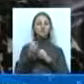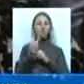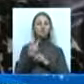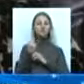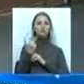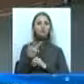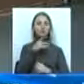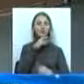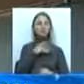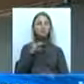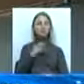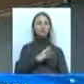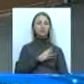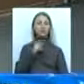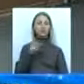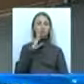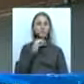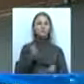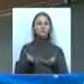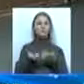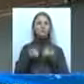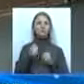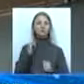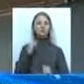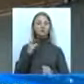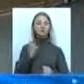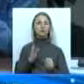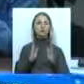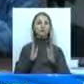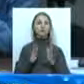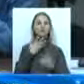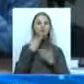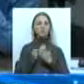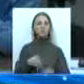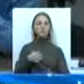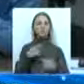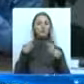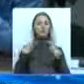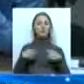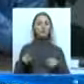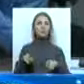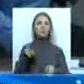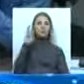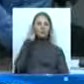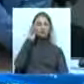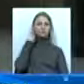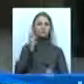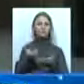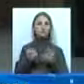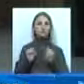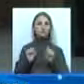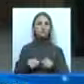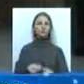дейінгі балалар ерекше сұраныста екен. Дегенмен өз отбасыларын тауып жатқан 12-13 жастағы балаларда жоқ емес. Сондықтан бала